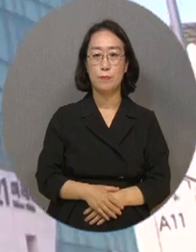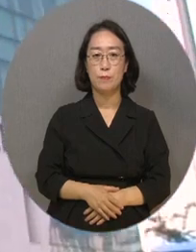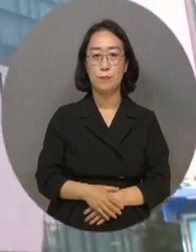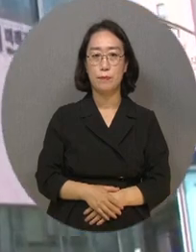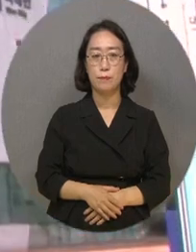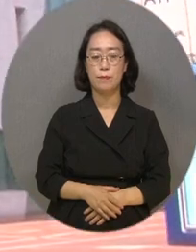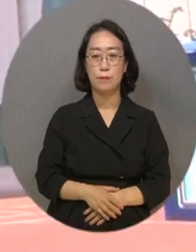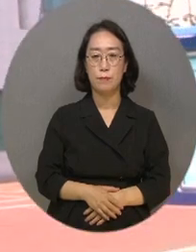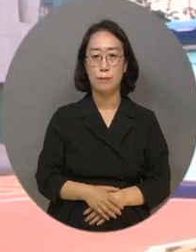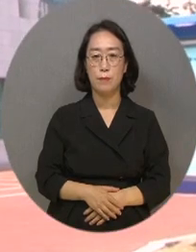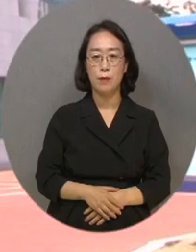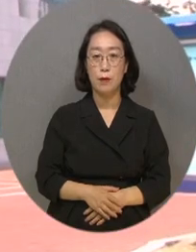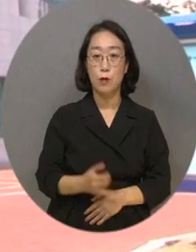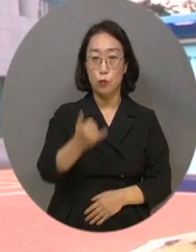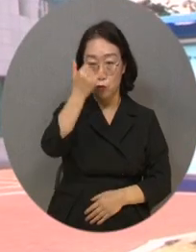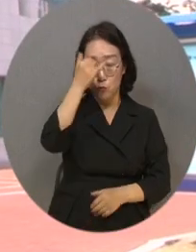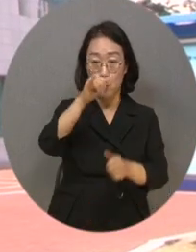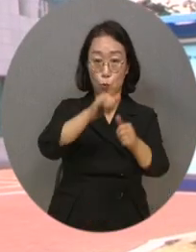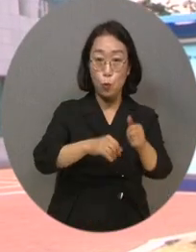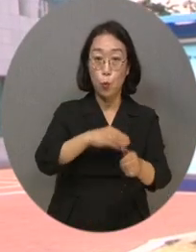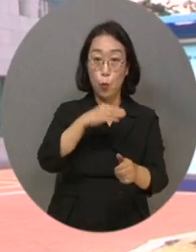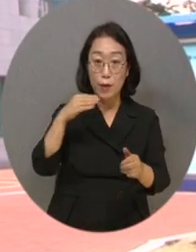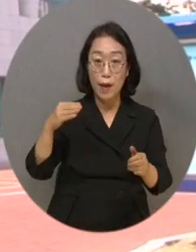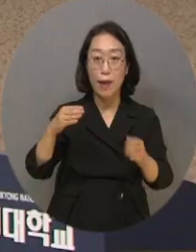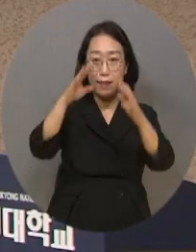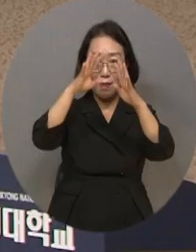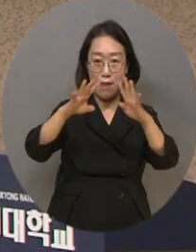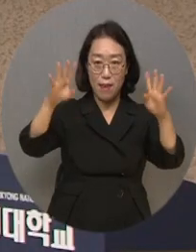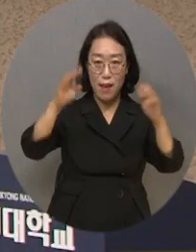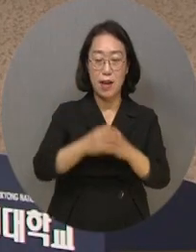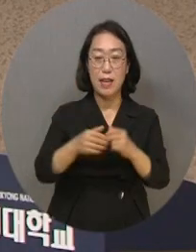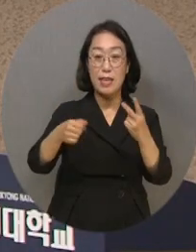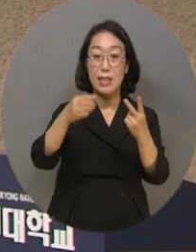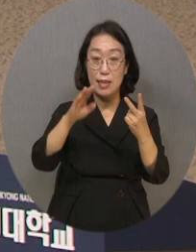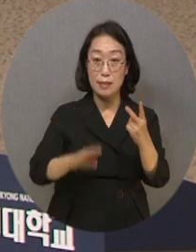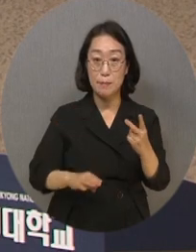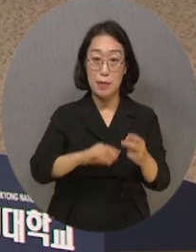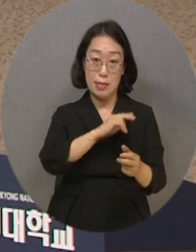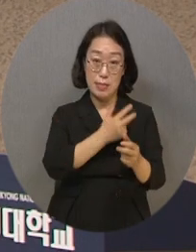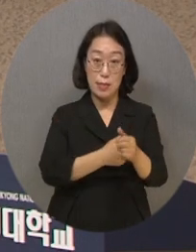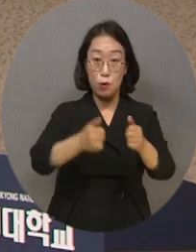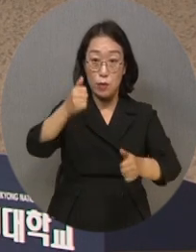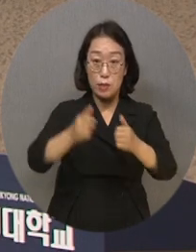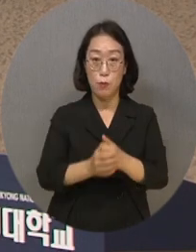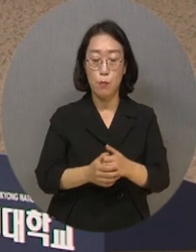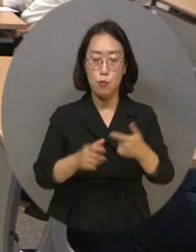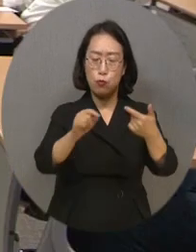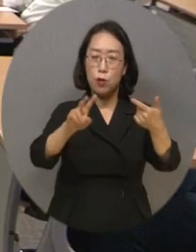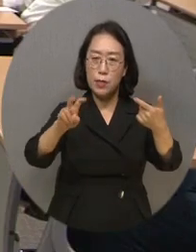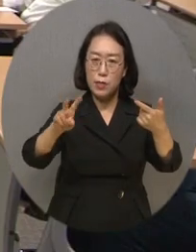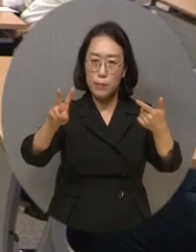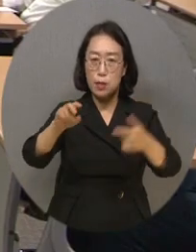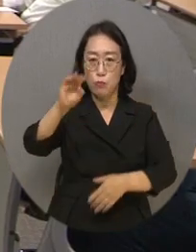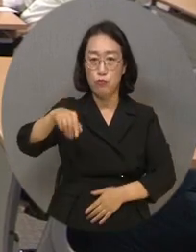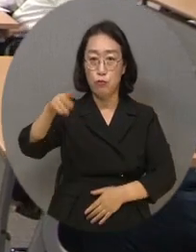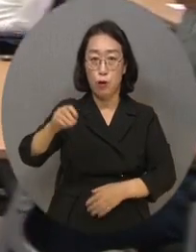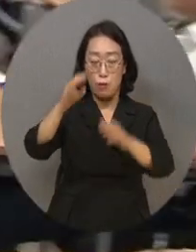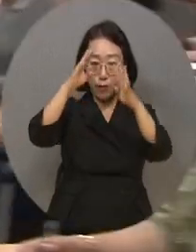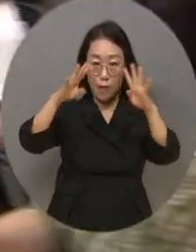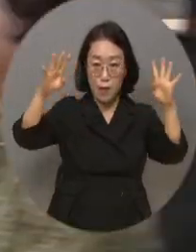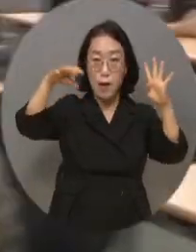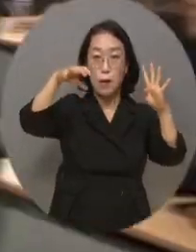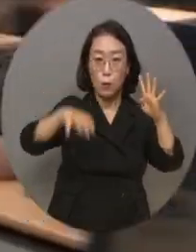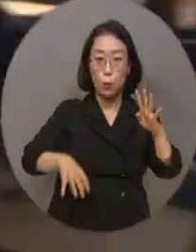사단법인 충효의 대학 수강생을 대상으로 충효의 교육사 2급 자격 시험을 지난 22일 국립부경대학교